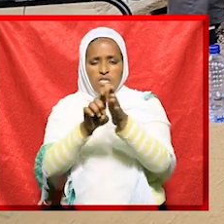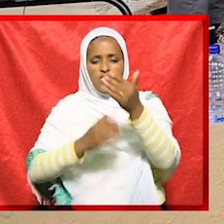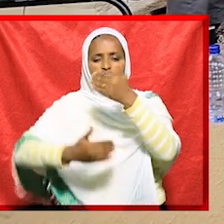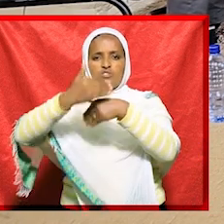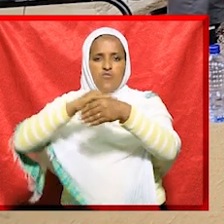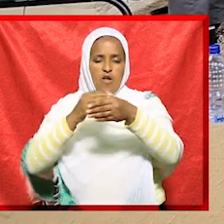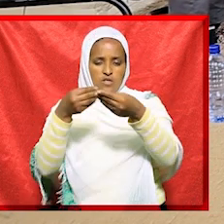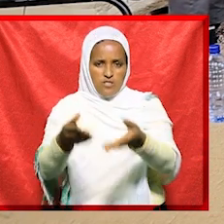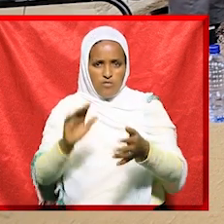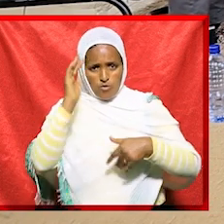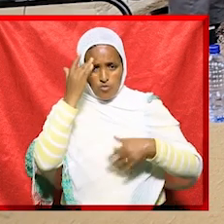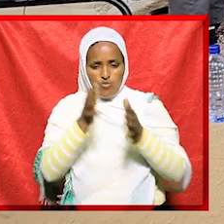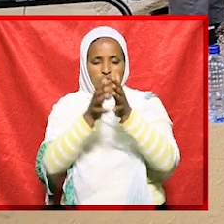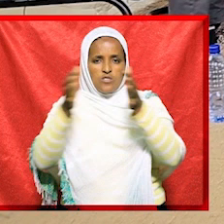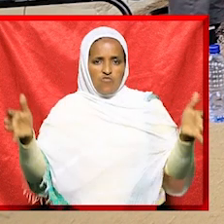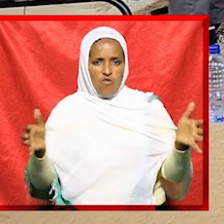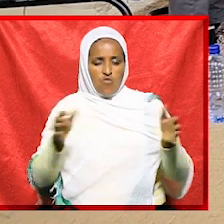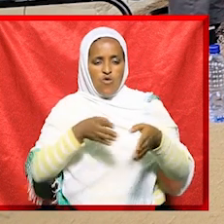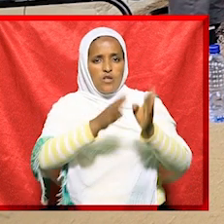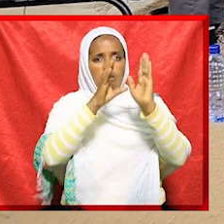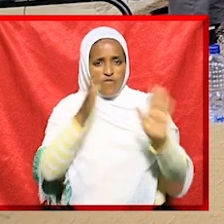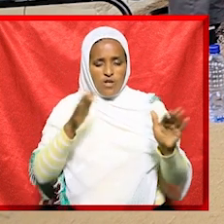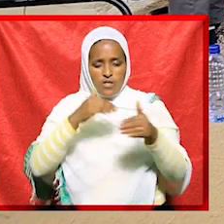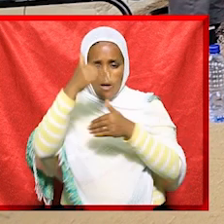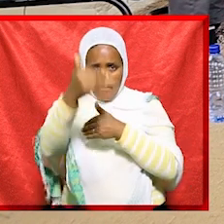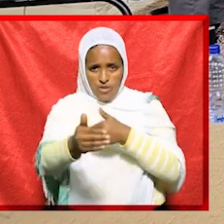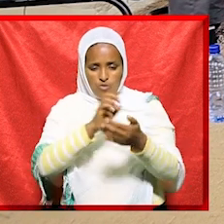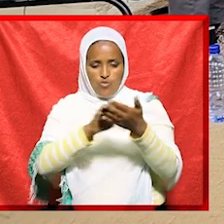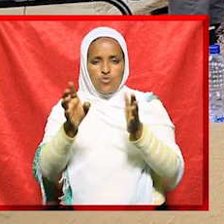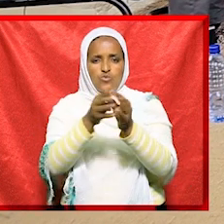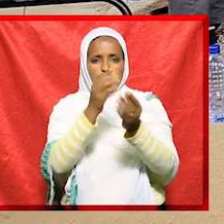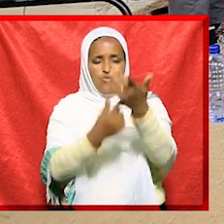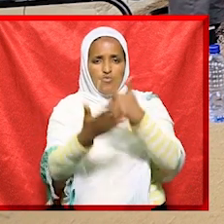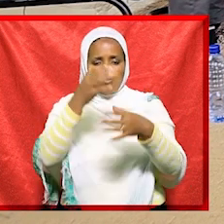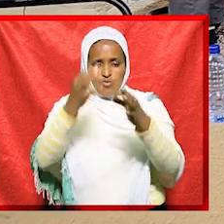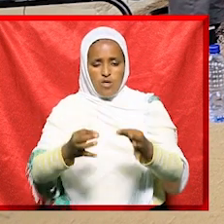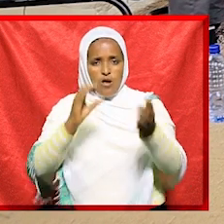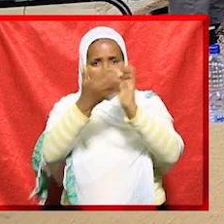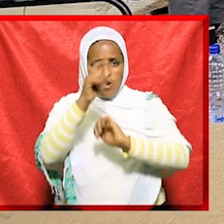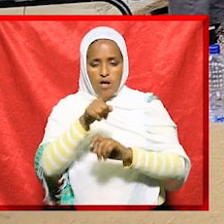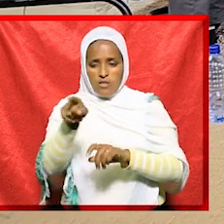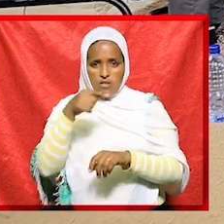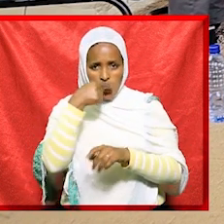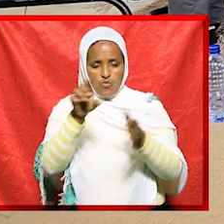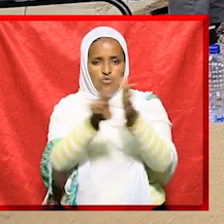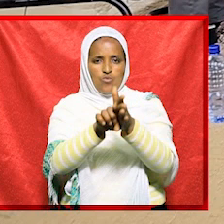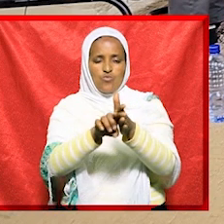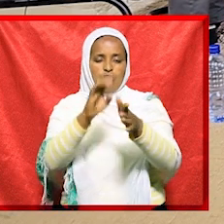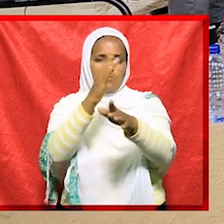ሽፋን እየሰጠ በሽተኞች እንዲስፋፉ እንዳይፈቅድ የሚቀጥለው የቅዱስ ሲኖዶስ ውሳኔ መሆን ያለበት አንተ እንዳልከው